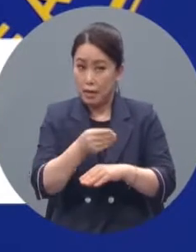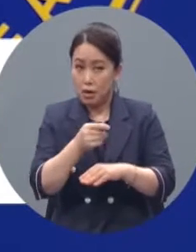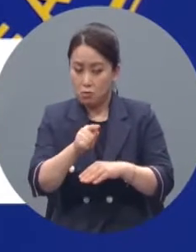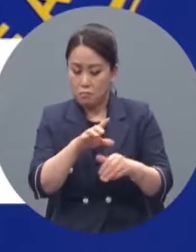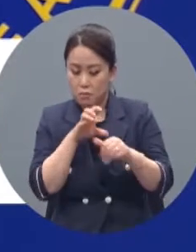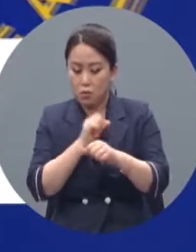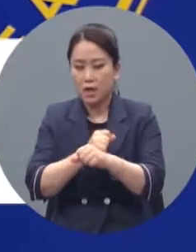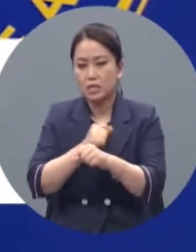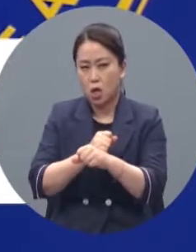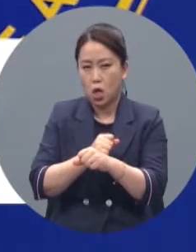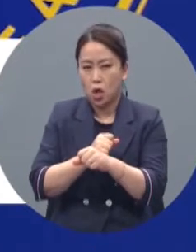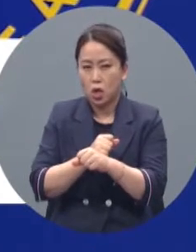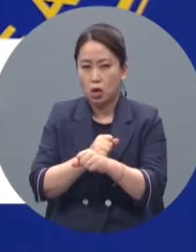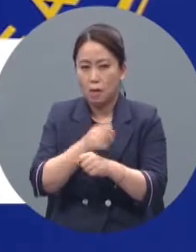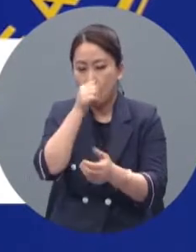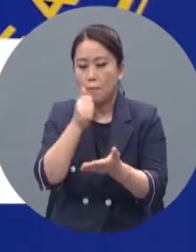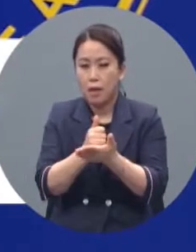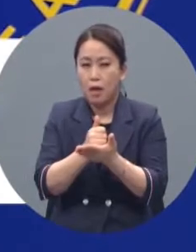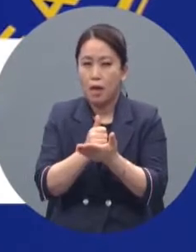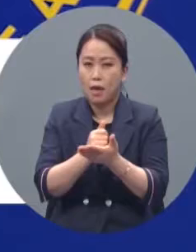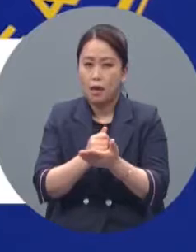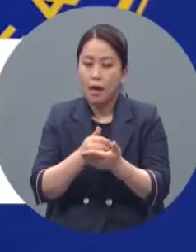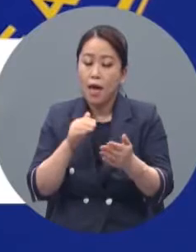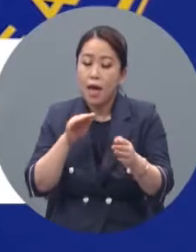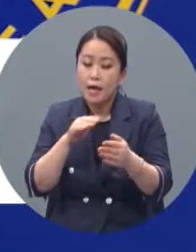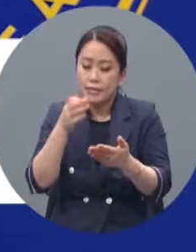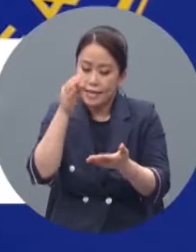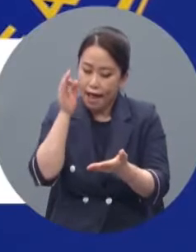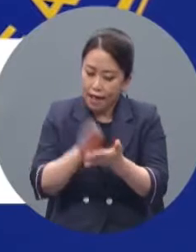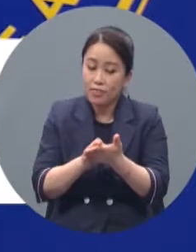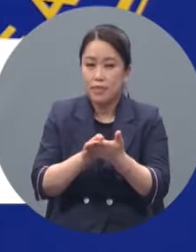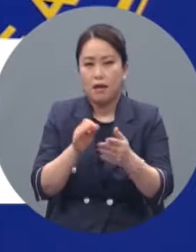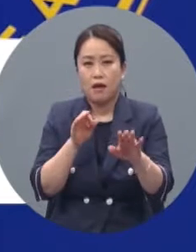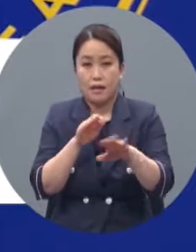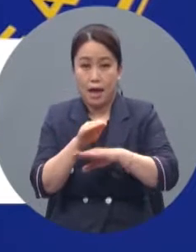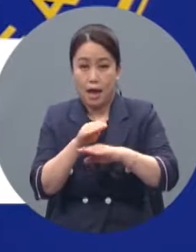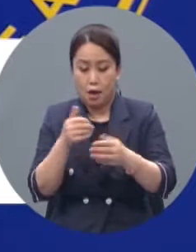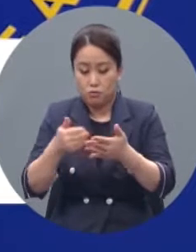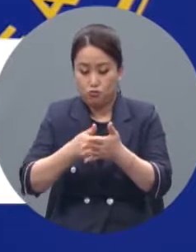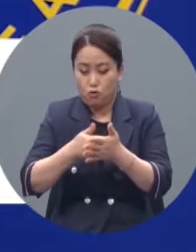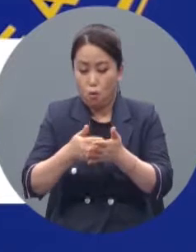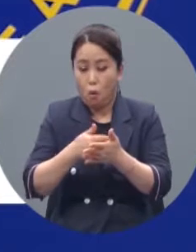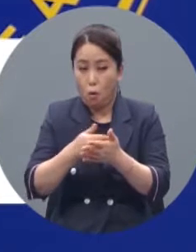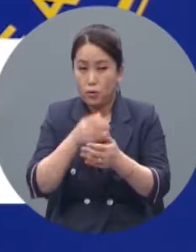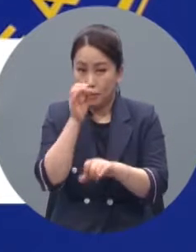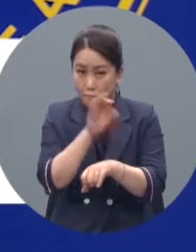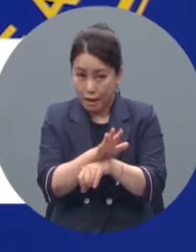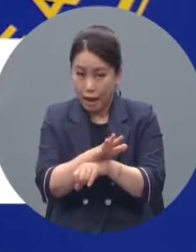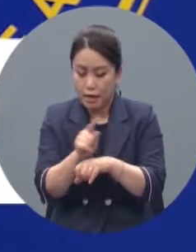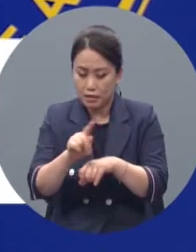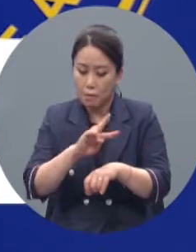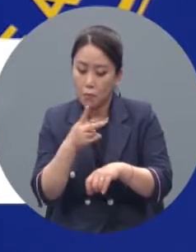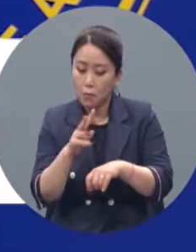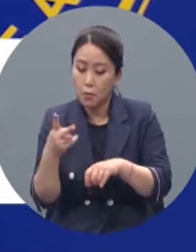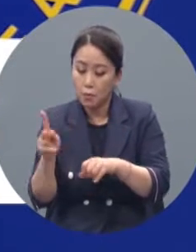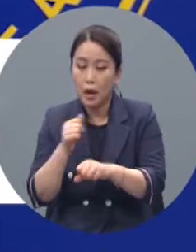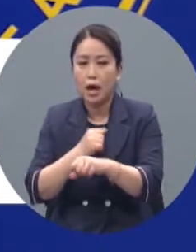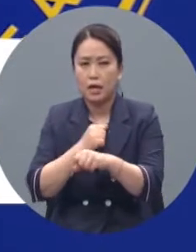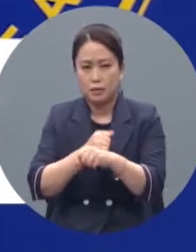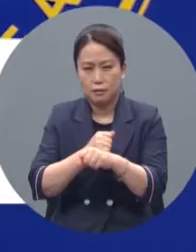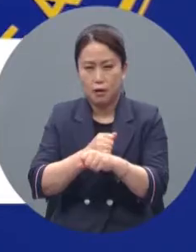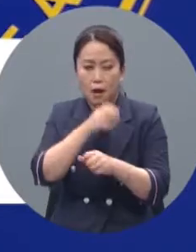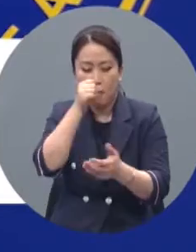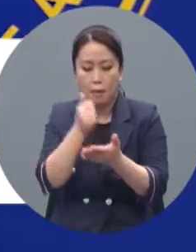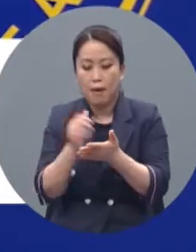렌터 차량을 이용하겠습니다. 차량이 값싼, 가격이 싼 오래된 연식의 중고차를 구입해서 바꿔치기하는 형태로